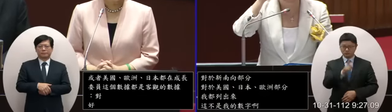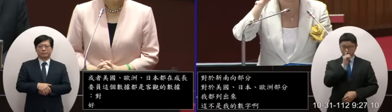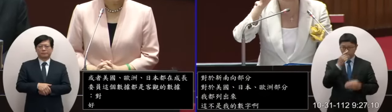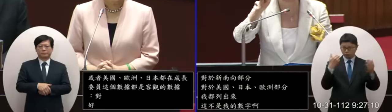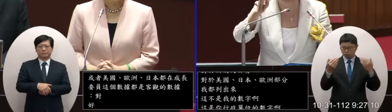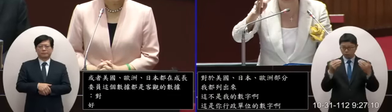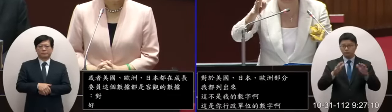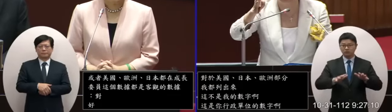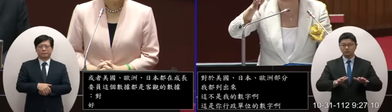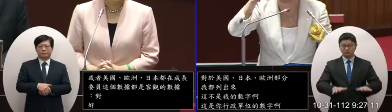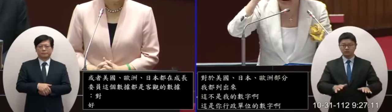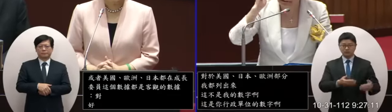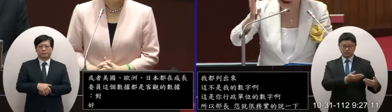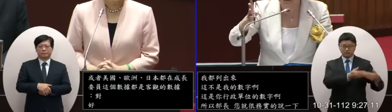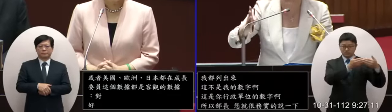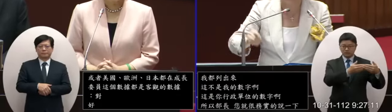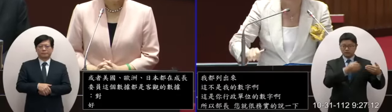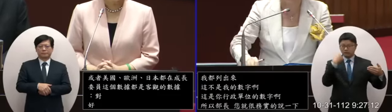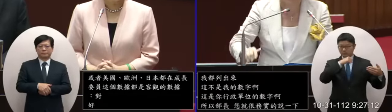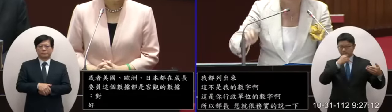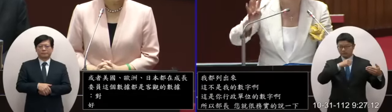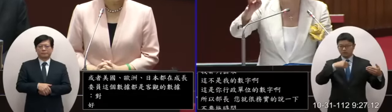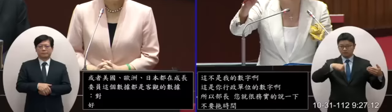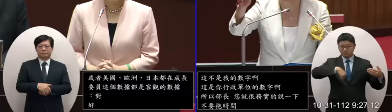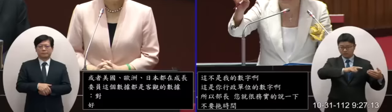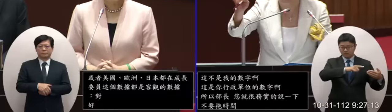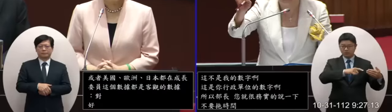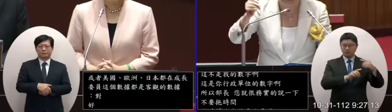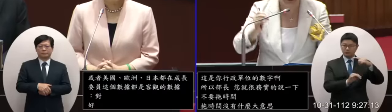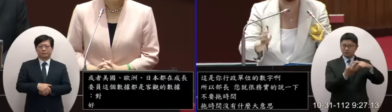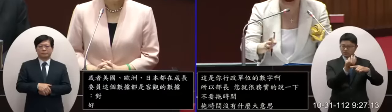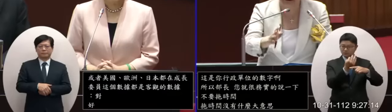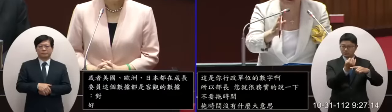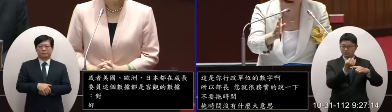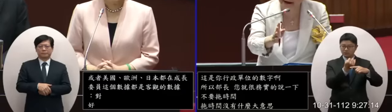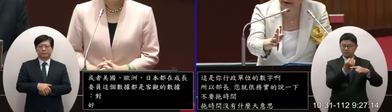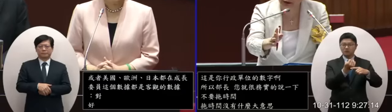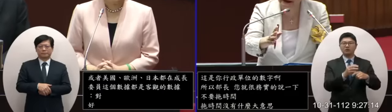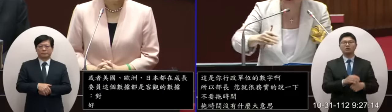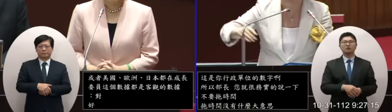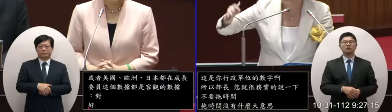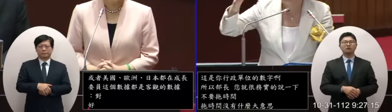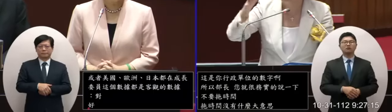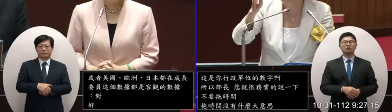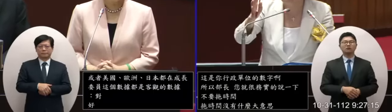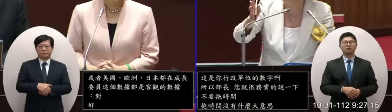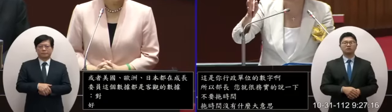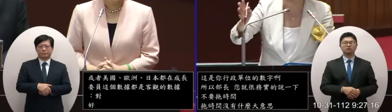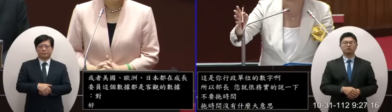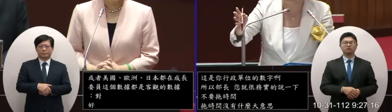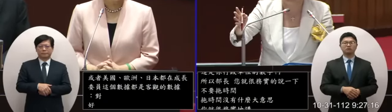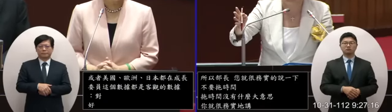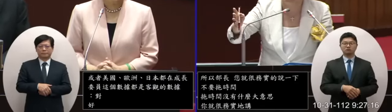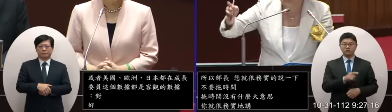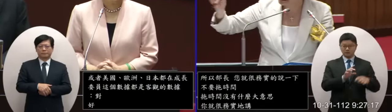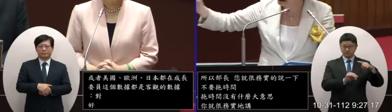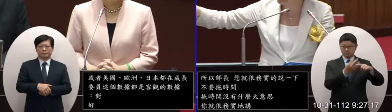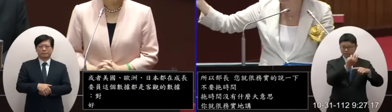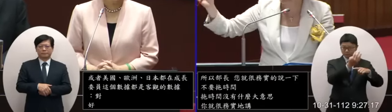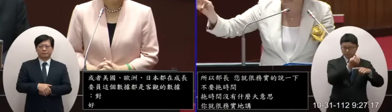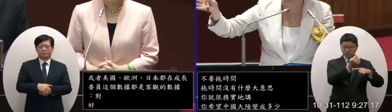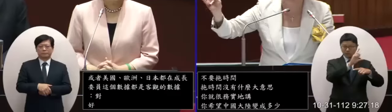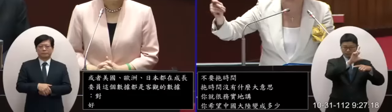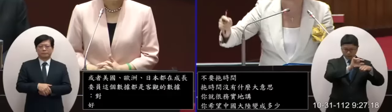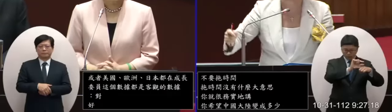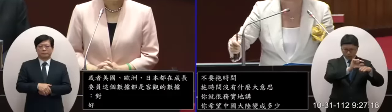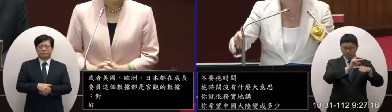讲，你希望中国大陆变成多少，也不要讲砍啊，中国大陆变成多少，然后这些多少的比例你是